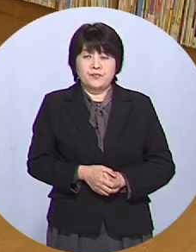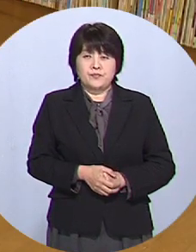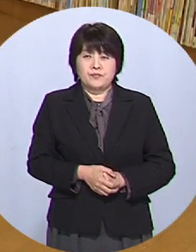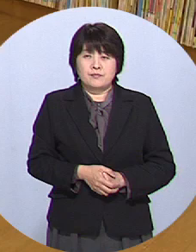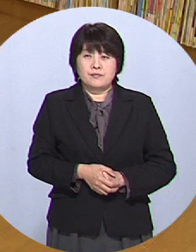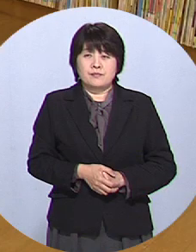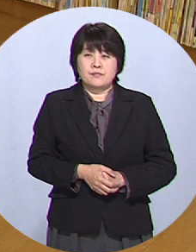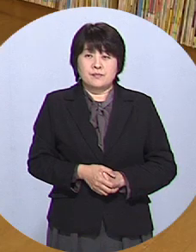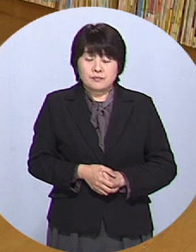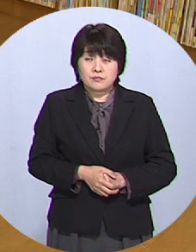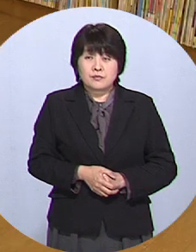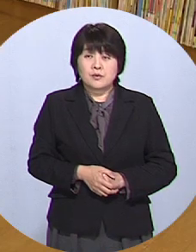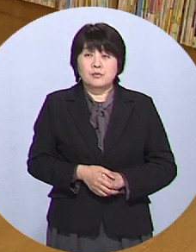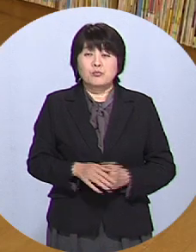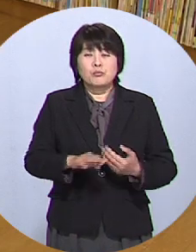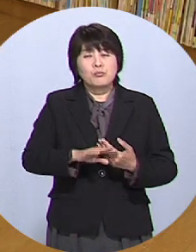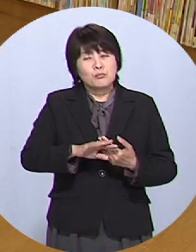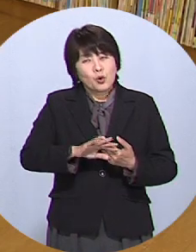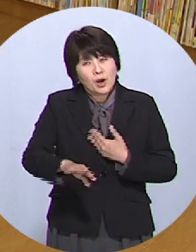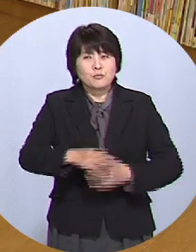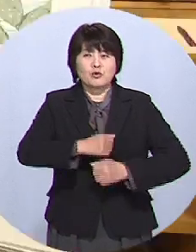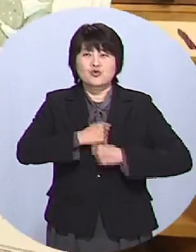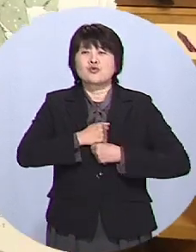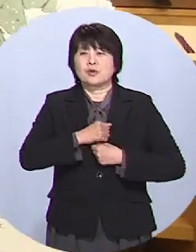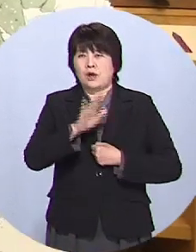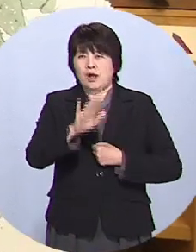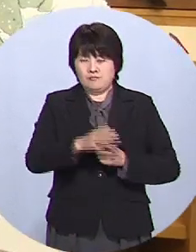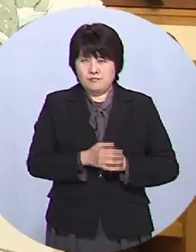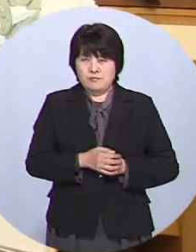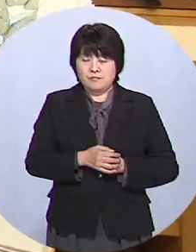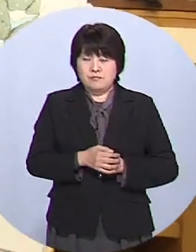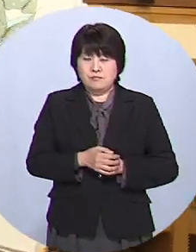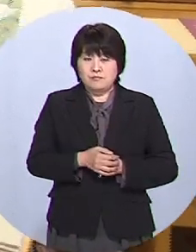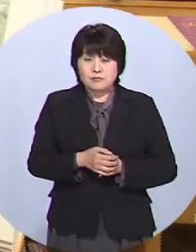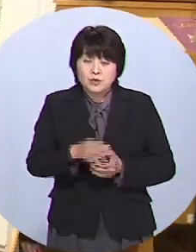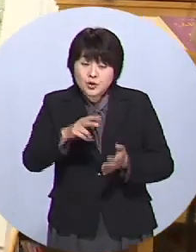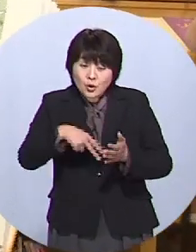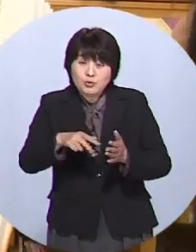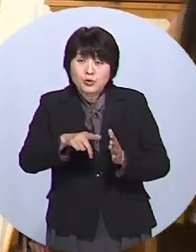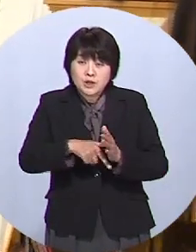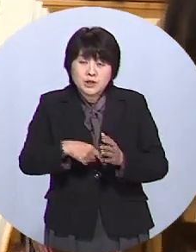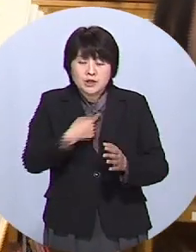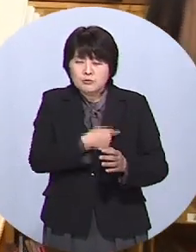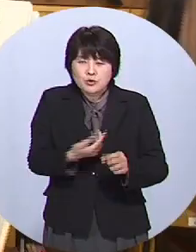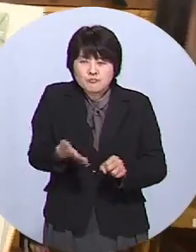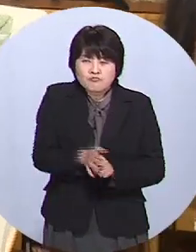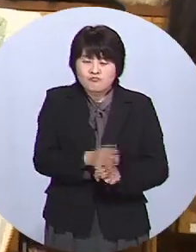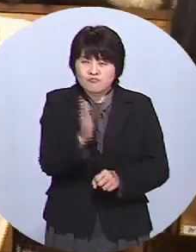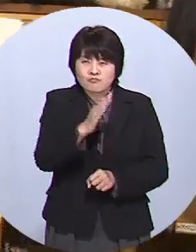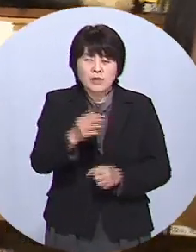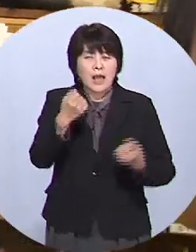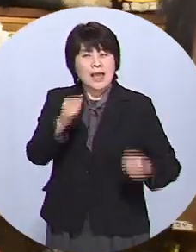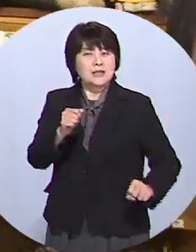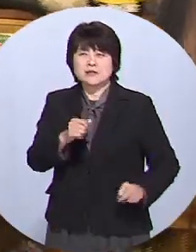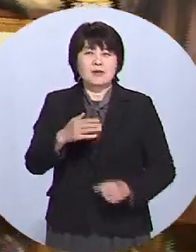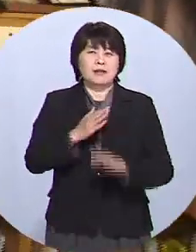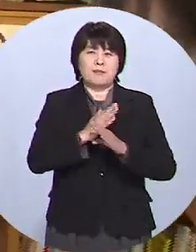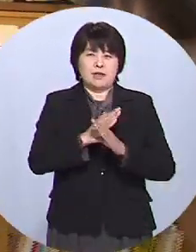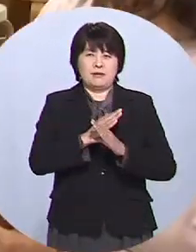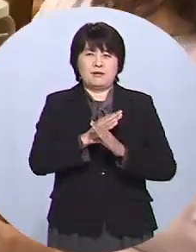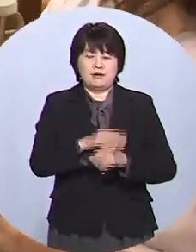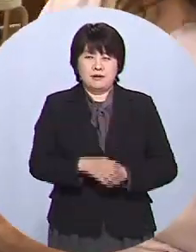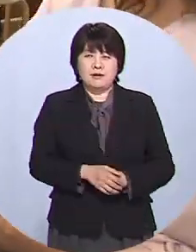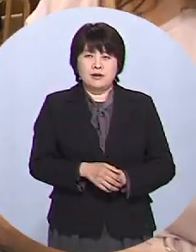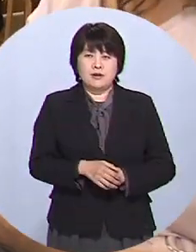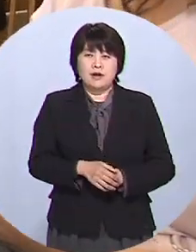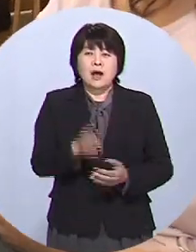うんうん、さらに意外な注意点もありました。 読んでいただくときにあまり感情を入れて演じないようにしていただきたいんです